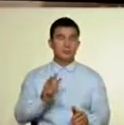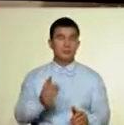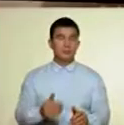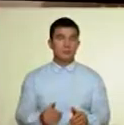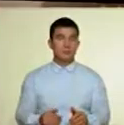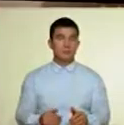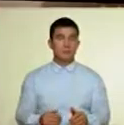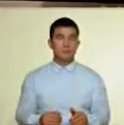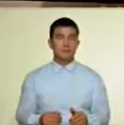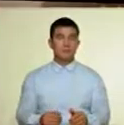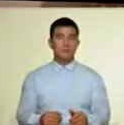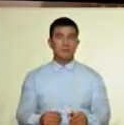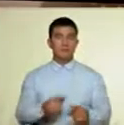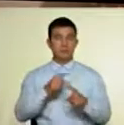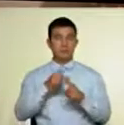plus